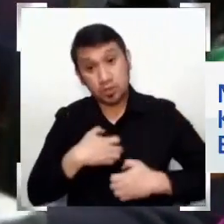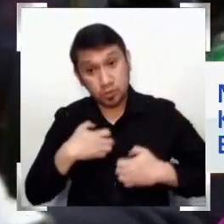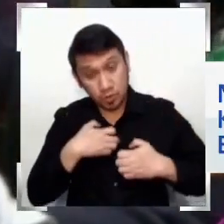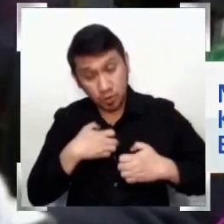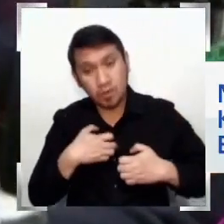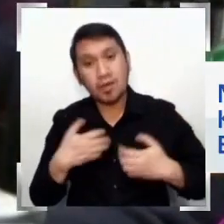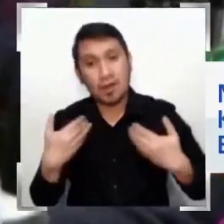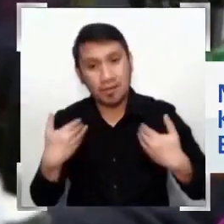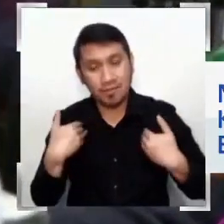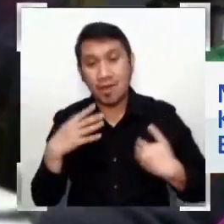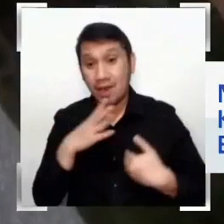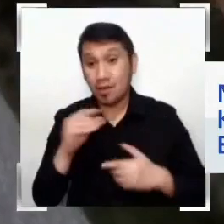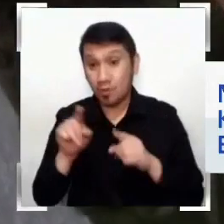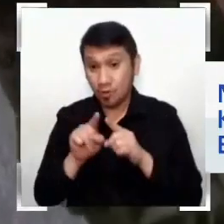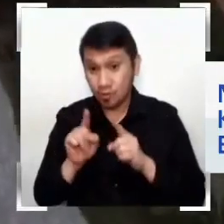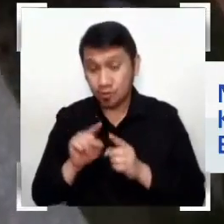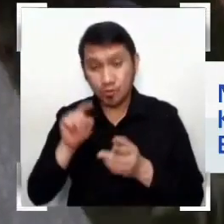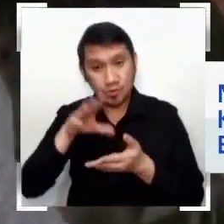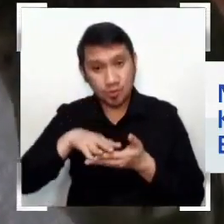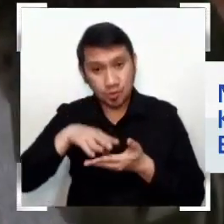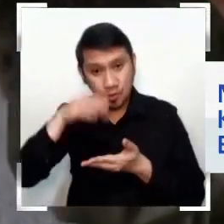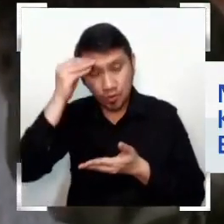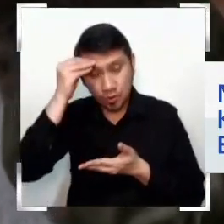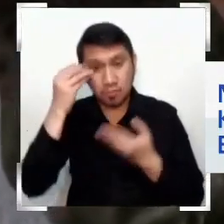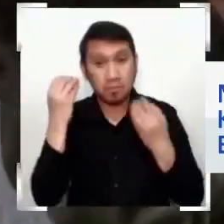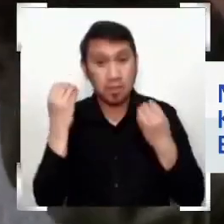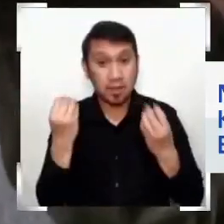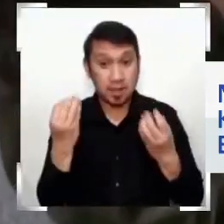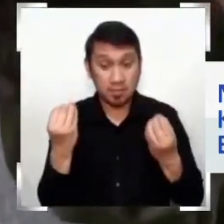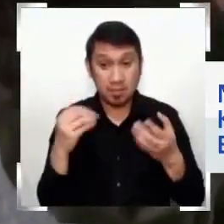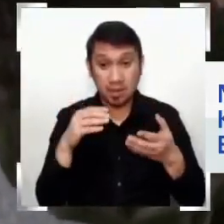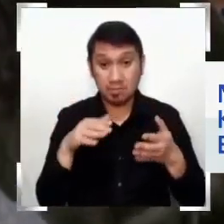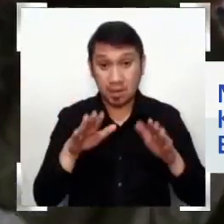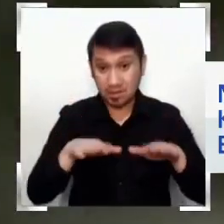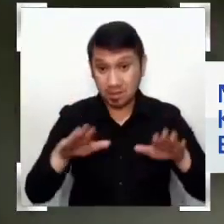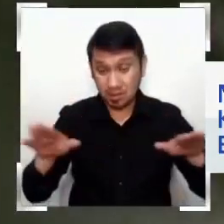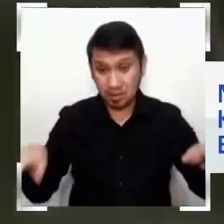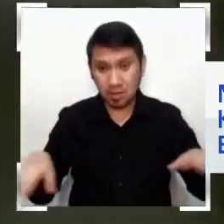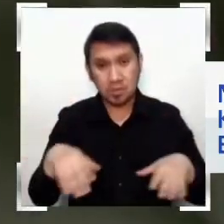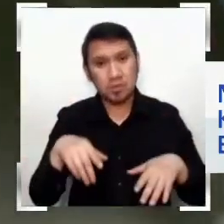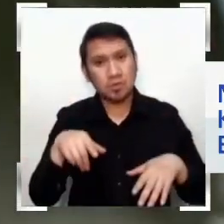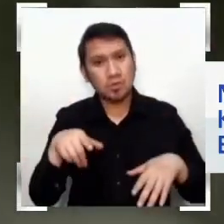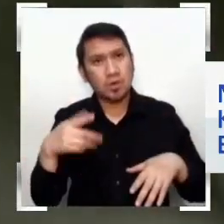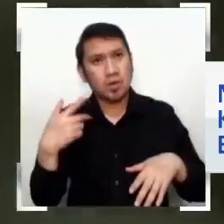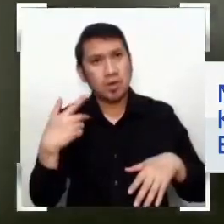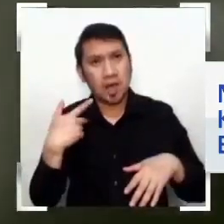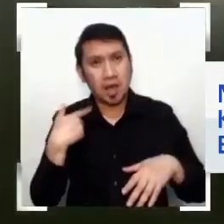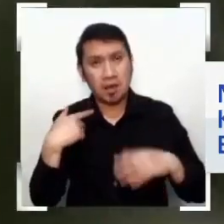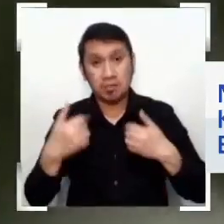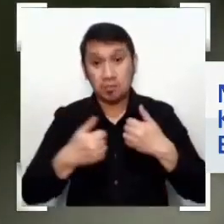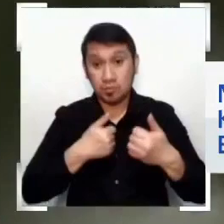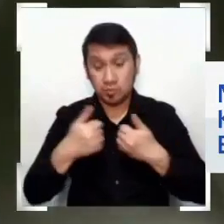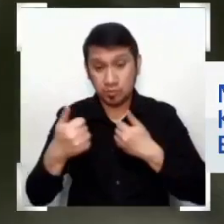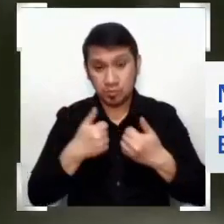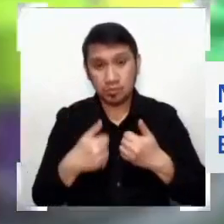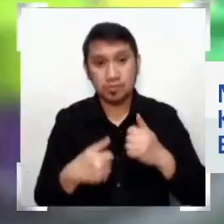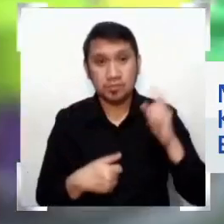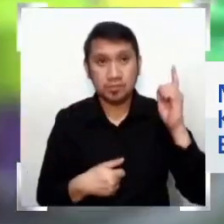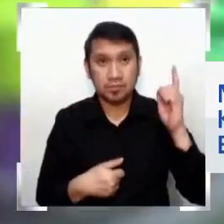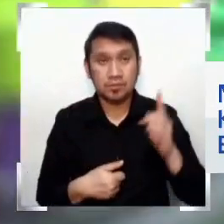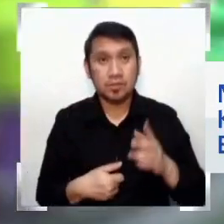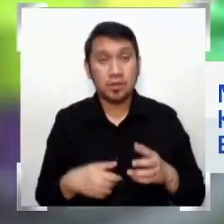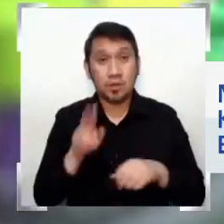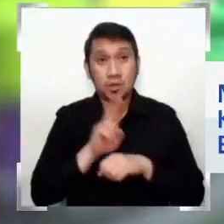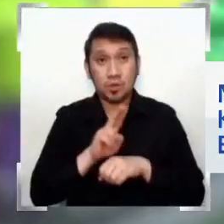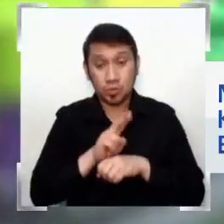sila. Daan-daang mag-aaral na edad 4 hanggang 6 ang lumako sa paligsahan na idinaos sa Grand Egyptian Museum. Gamit ang building